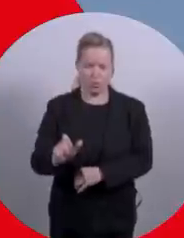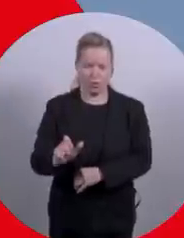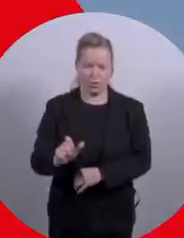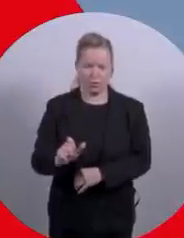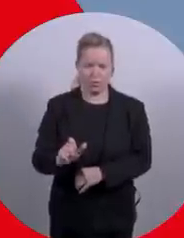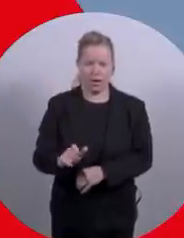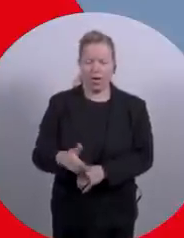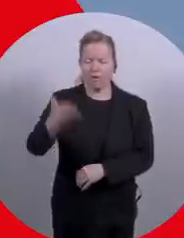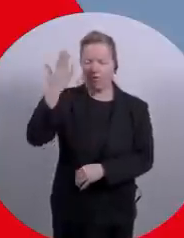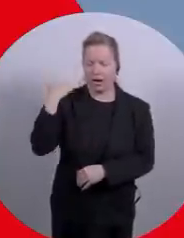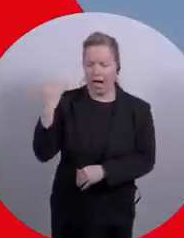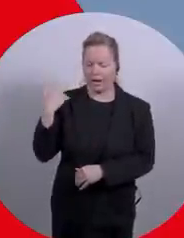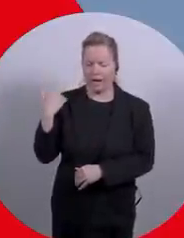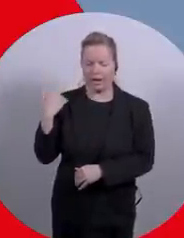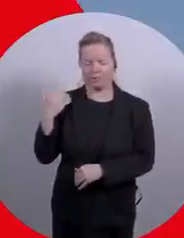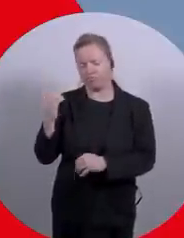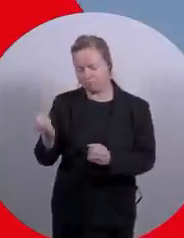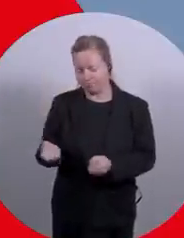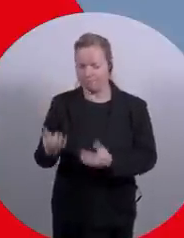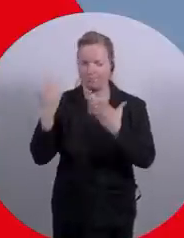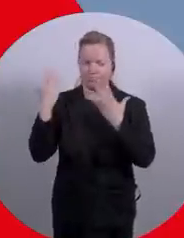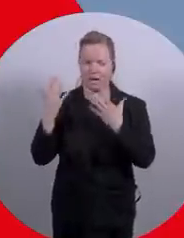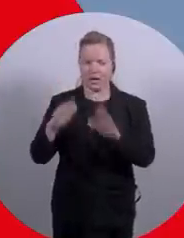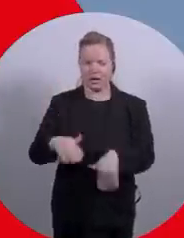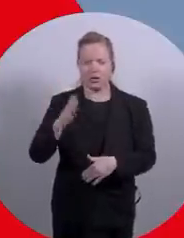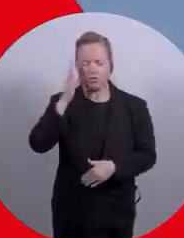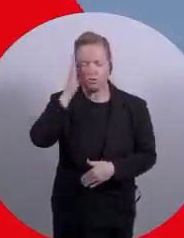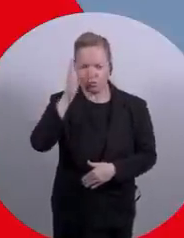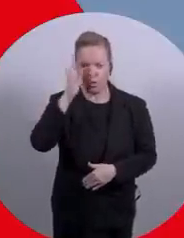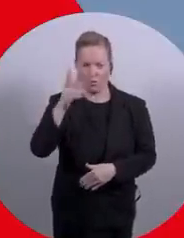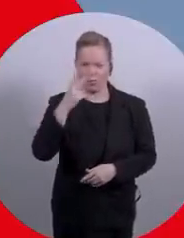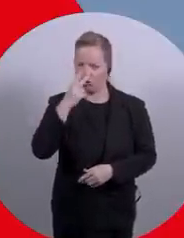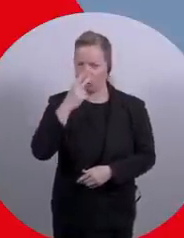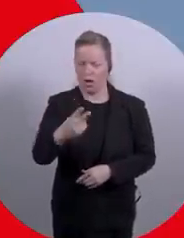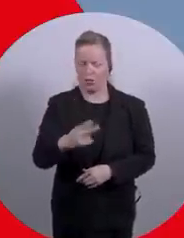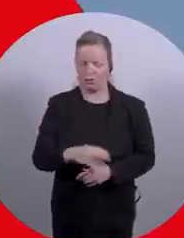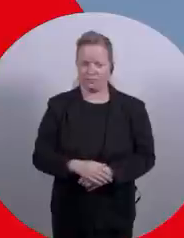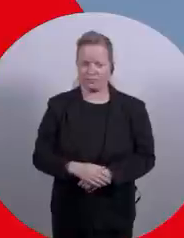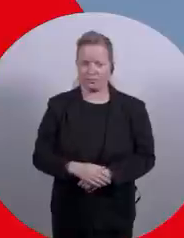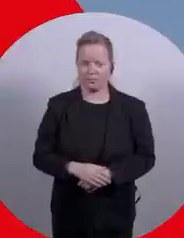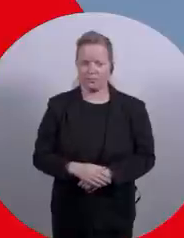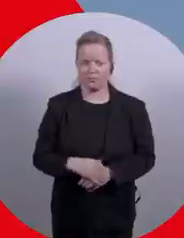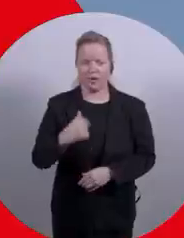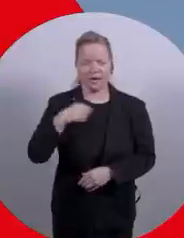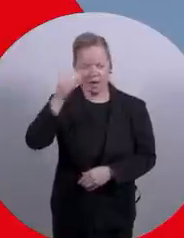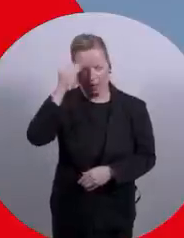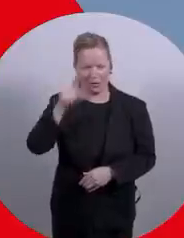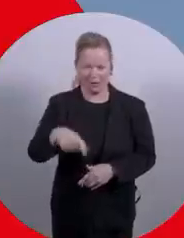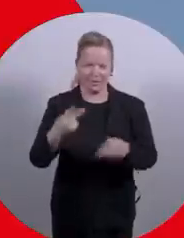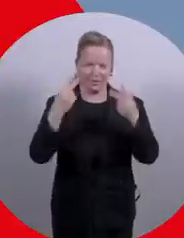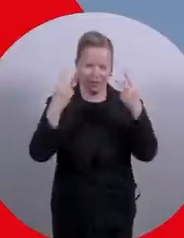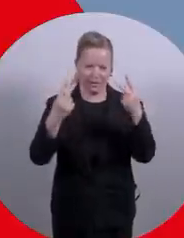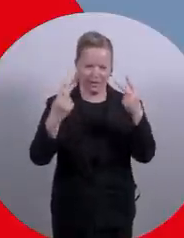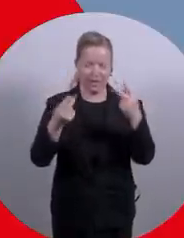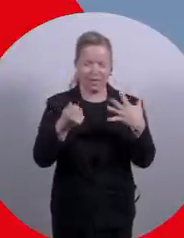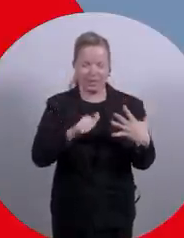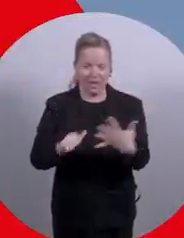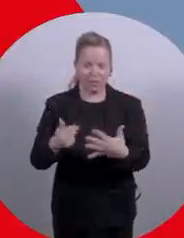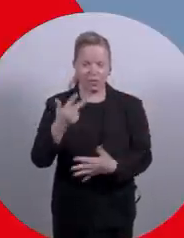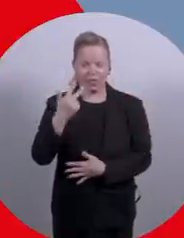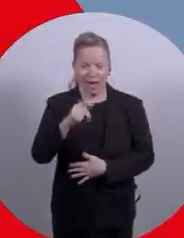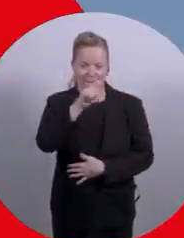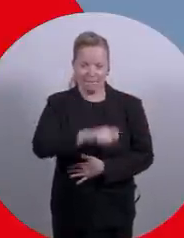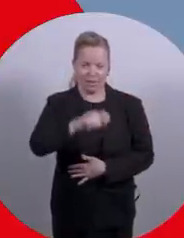geht Vergangenheitsbewältigung zu betreiben sondern in die Zukunft zu schauen und ich glaube darum geht es heute und wir holen immer das 600 3 Menschen